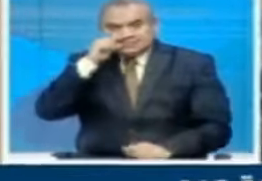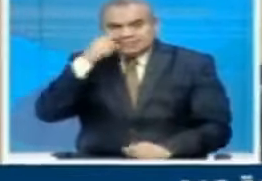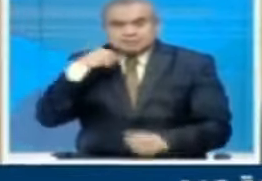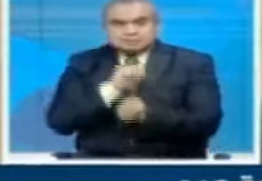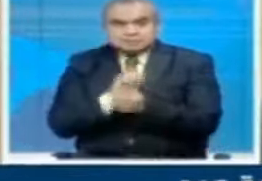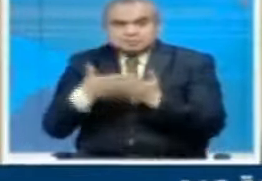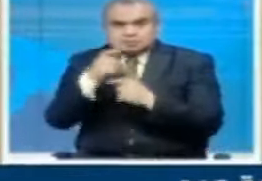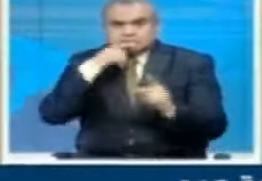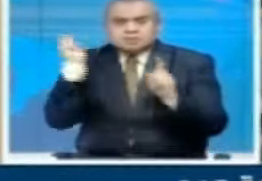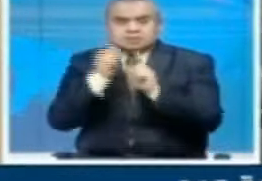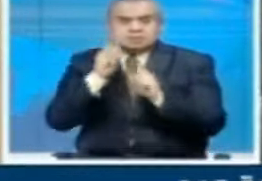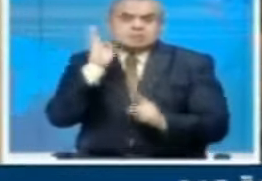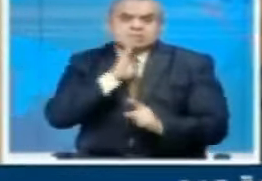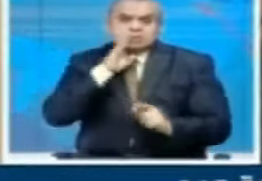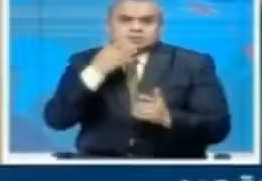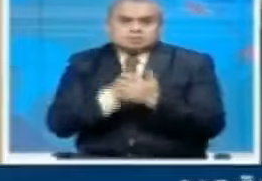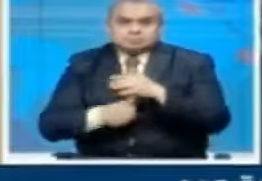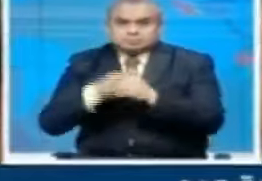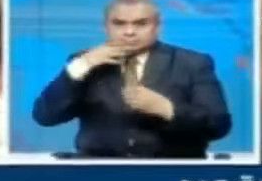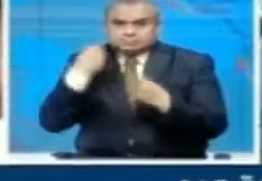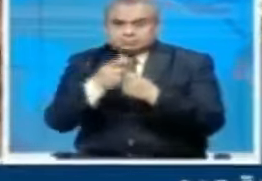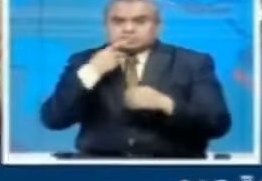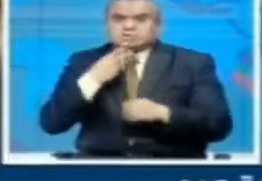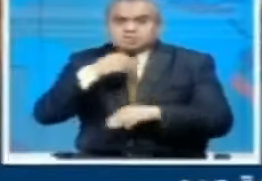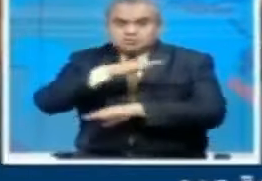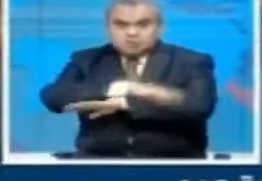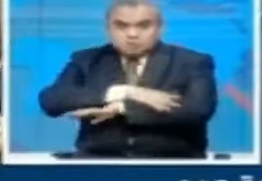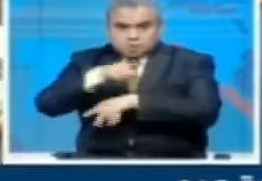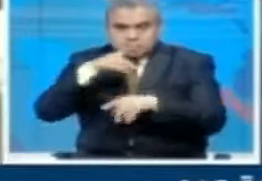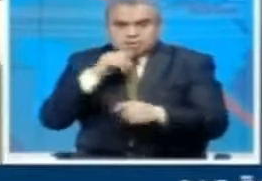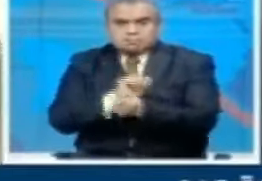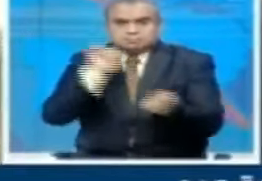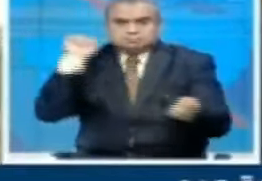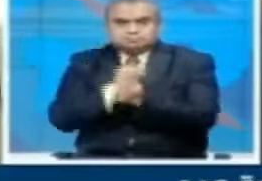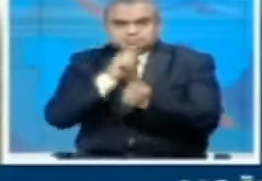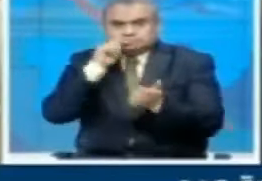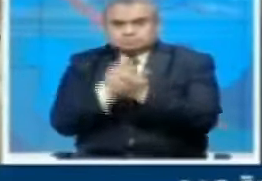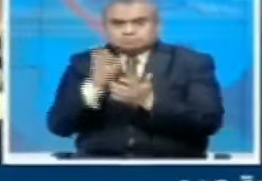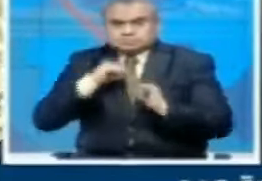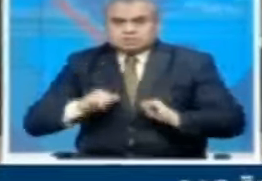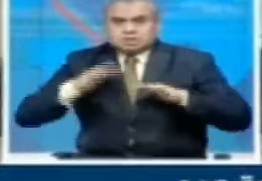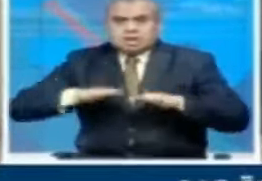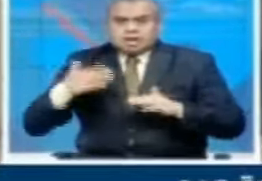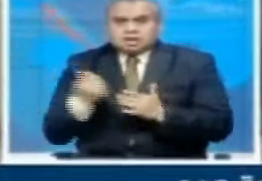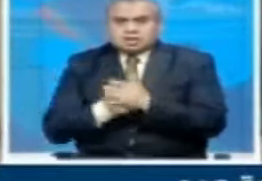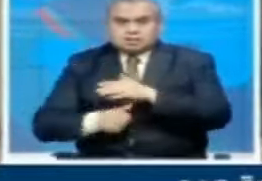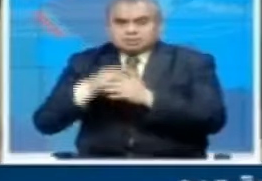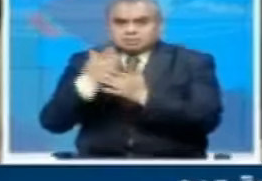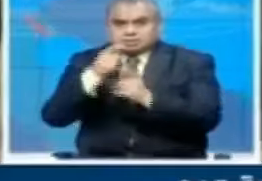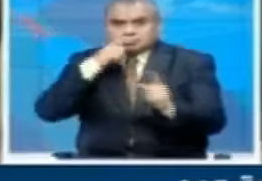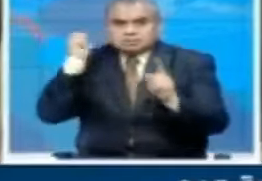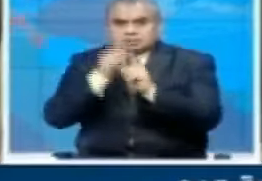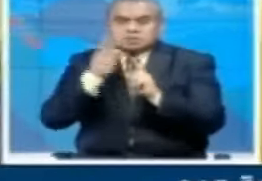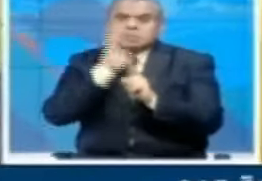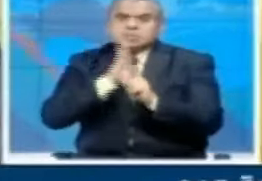مراكز الإصلاح والتأهيل ممن تنطبق عليهم شروط العفو الرئاسي للانطلاق نحو حياة جديدة بعد تأهيلهم